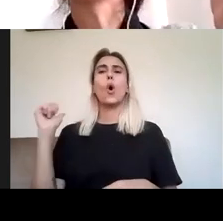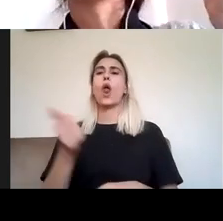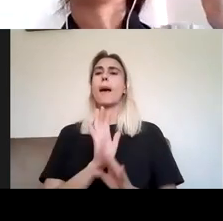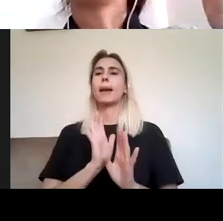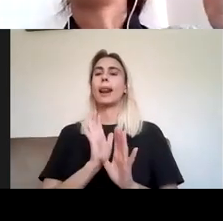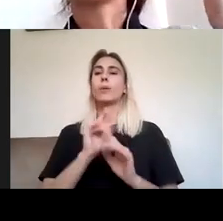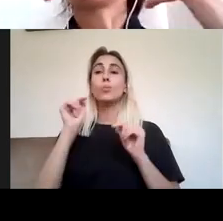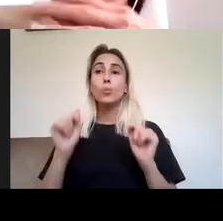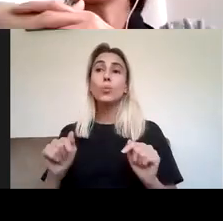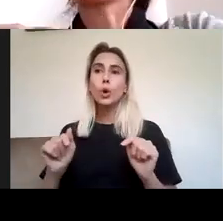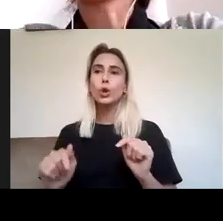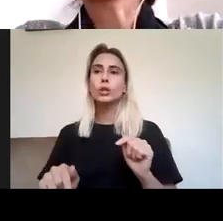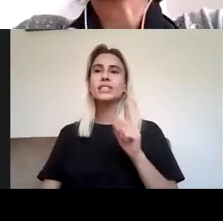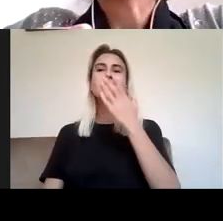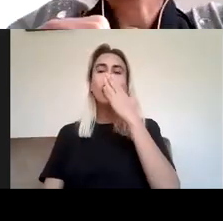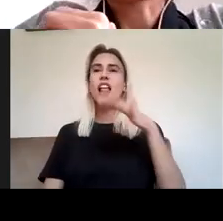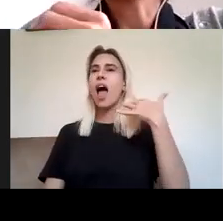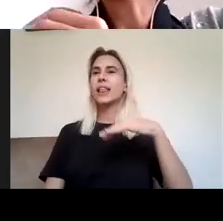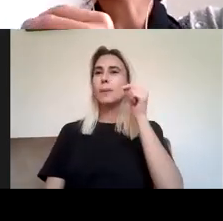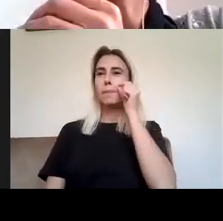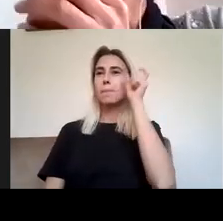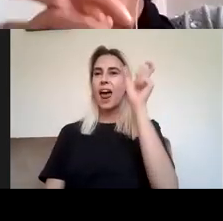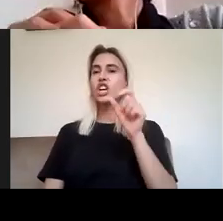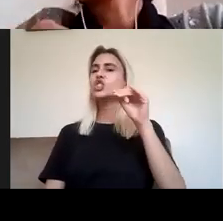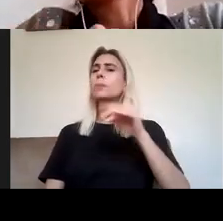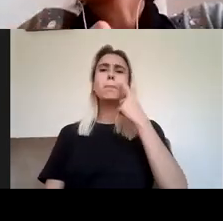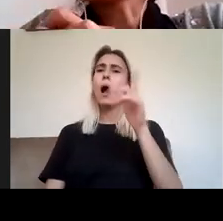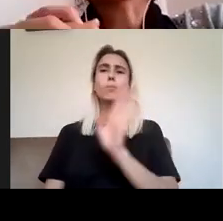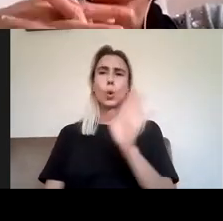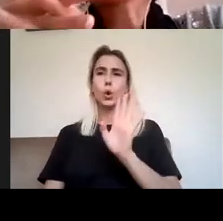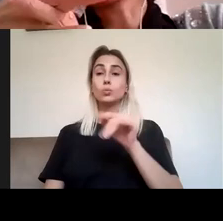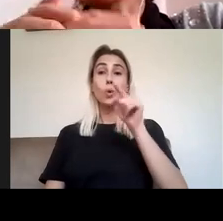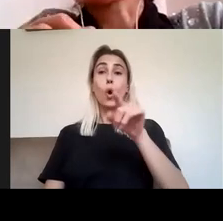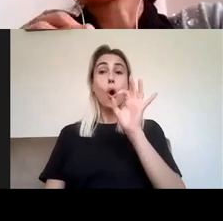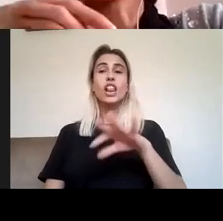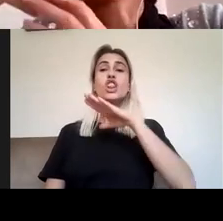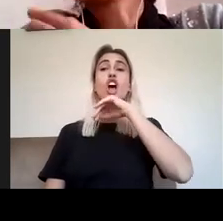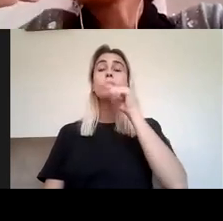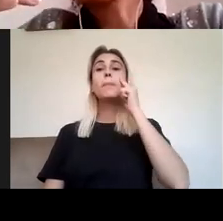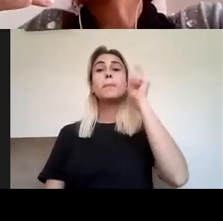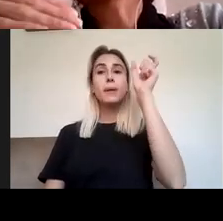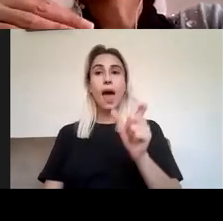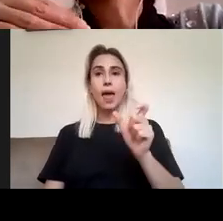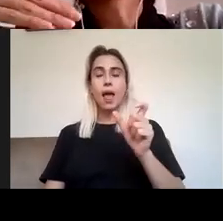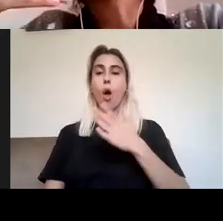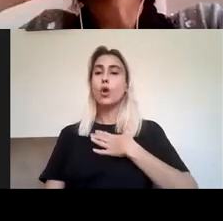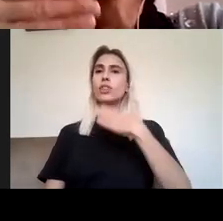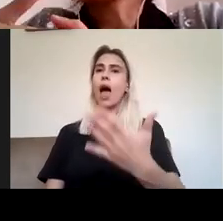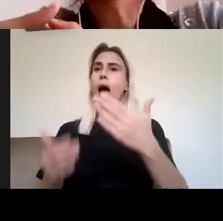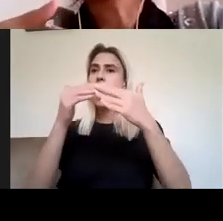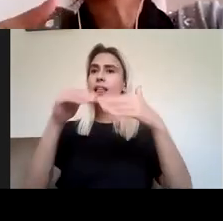bugün sadece engelli bireyler için bakmıyoruz. Bunu özellikle yaşlı bireyler, önüne bir engel konduğu